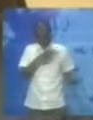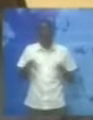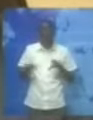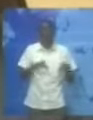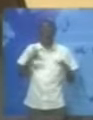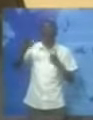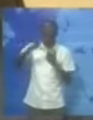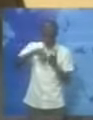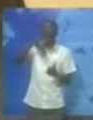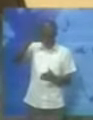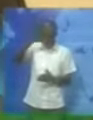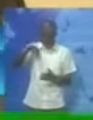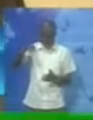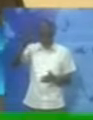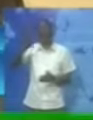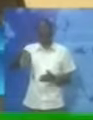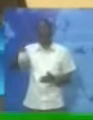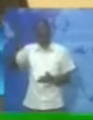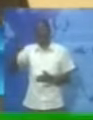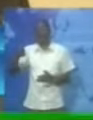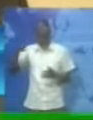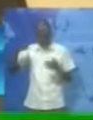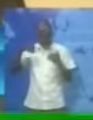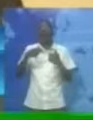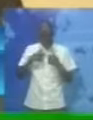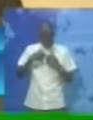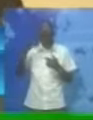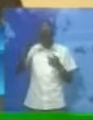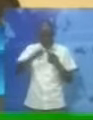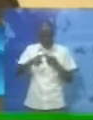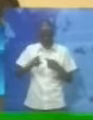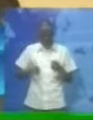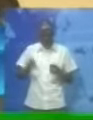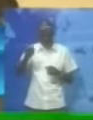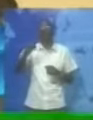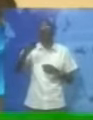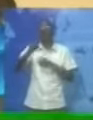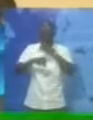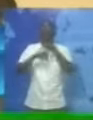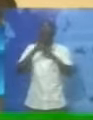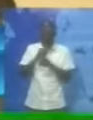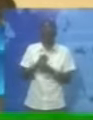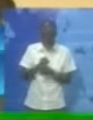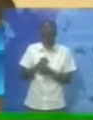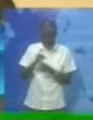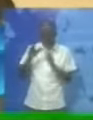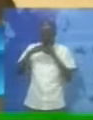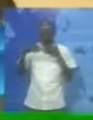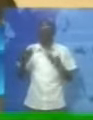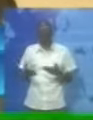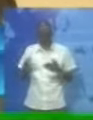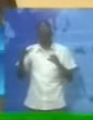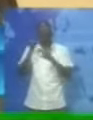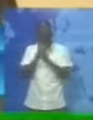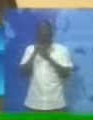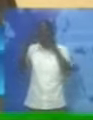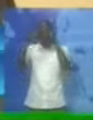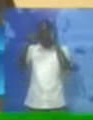comprenez, mais à son âge là, comment elle peut prendre de telles